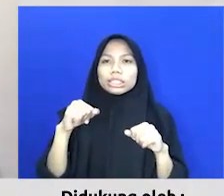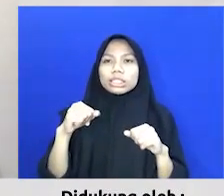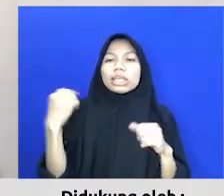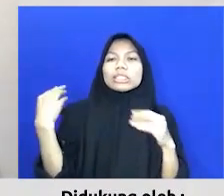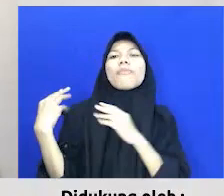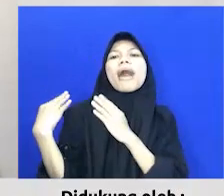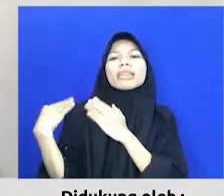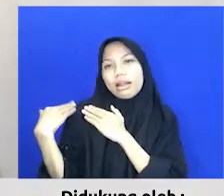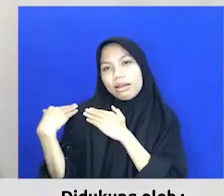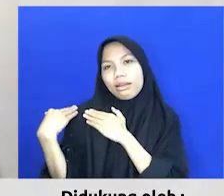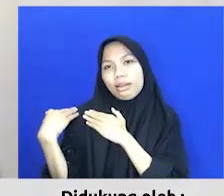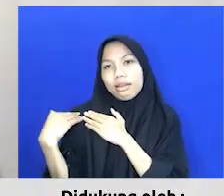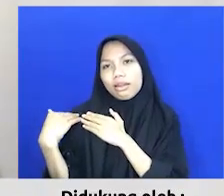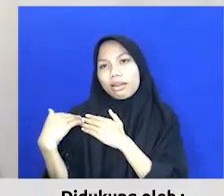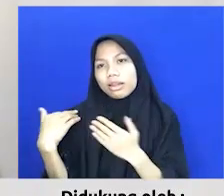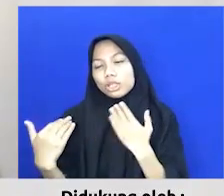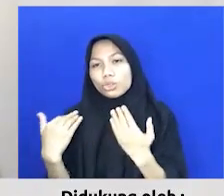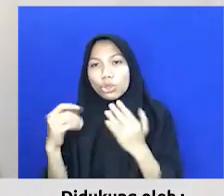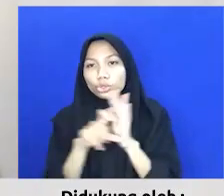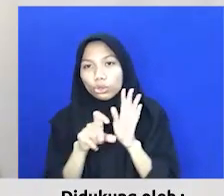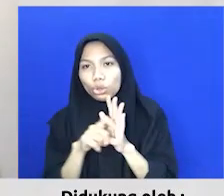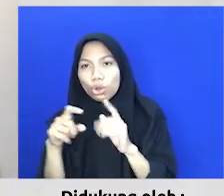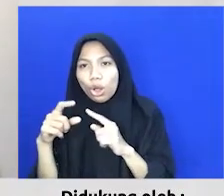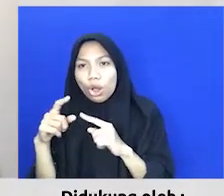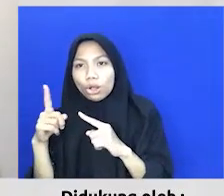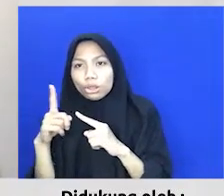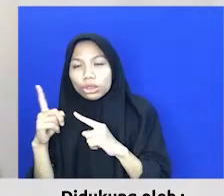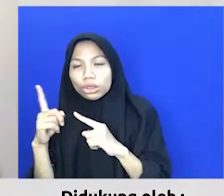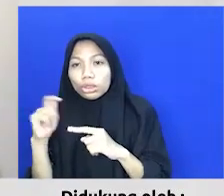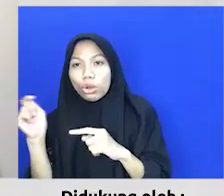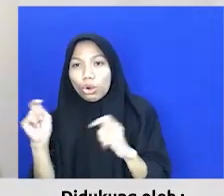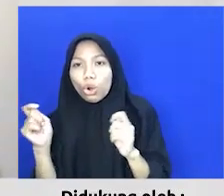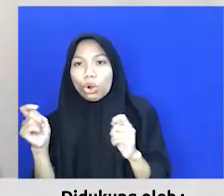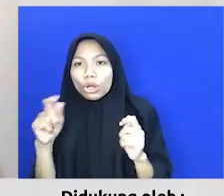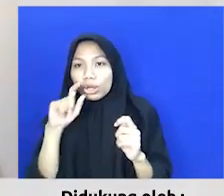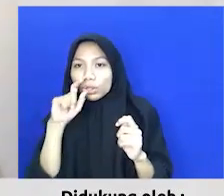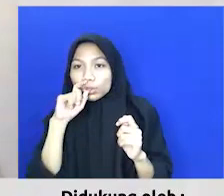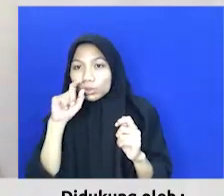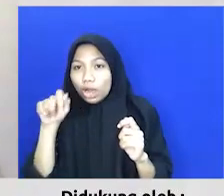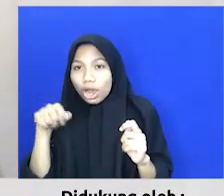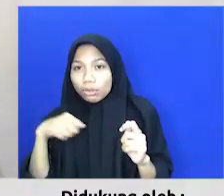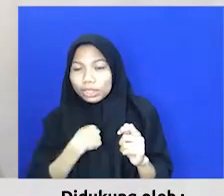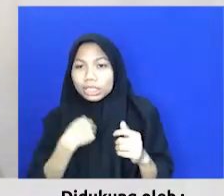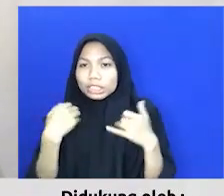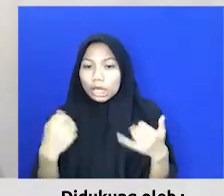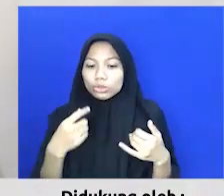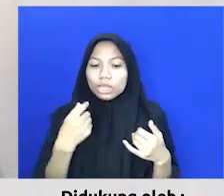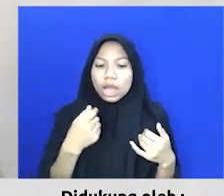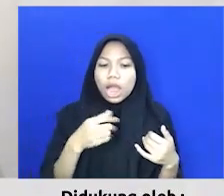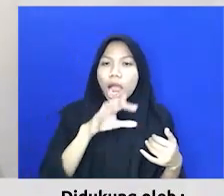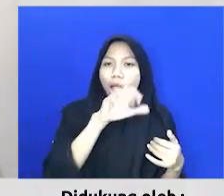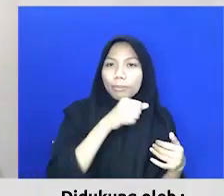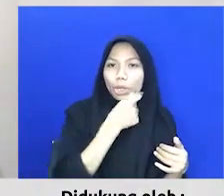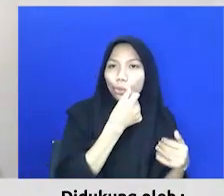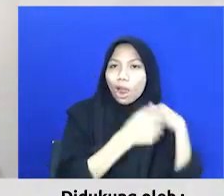perlu juga dibaca mudah-mudahan oleh teman-teman yang menyaksikan diskusi ini,